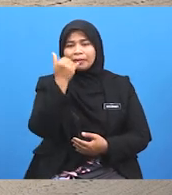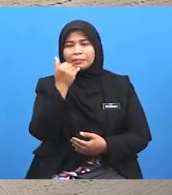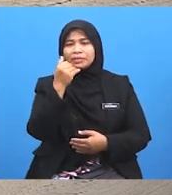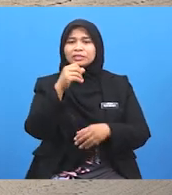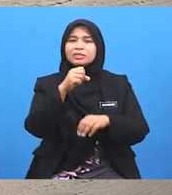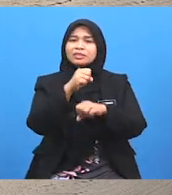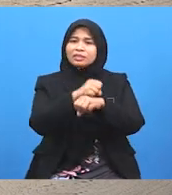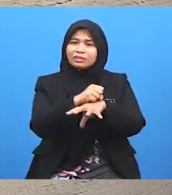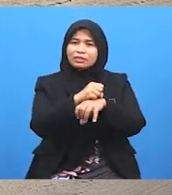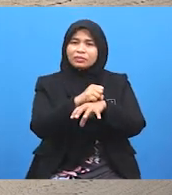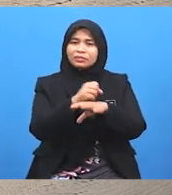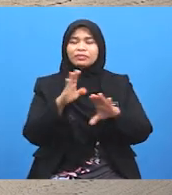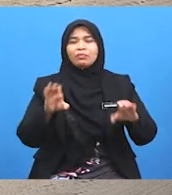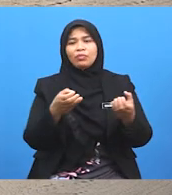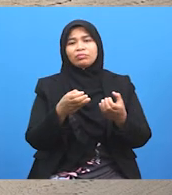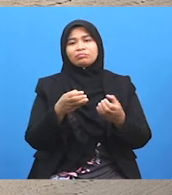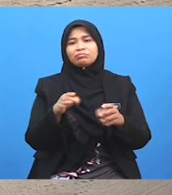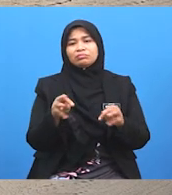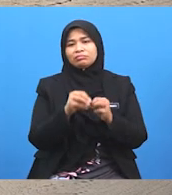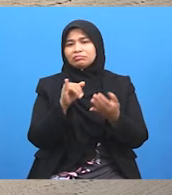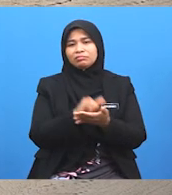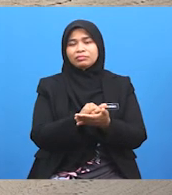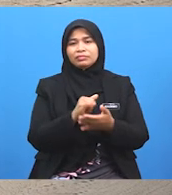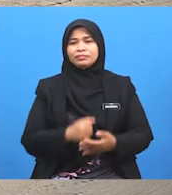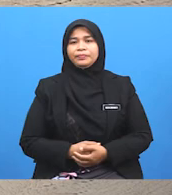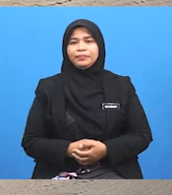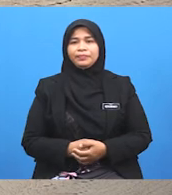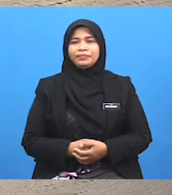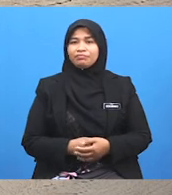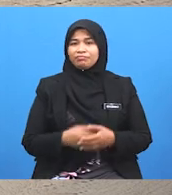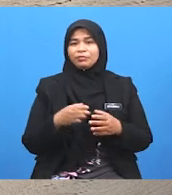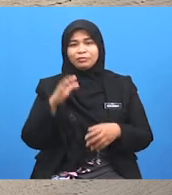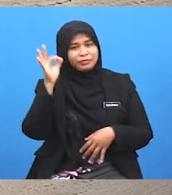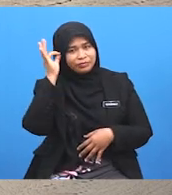semut berbuat demikian? Cuba teka.